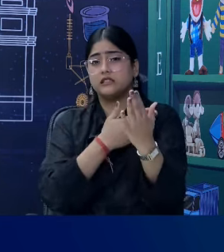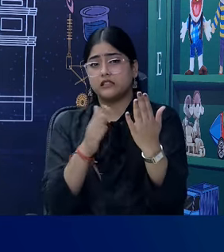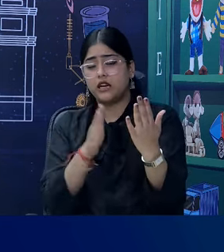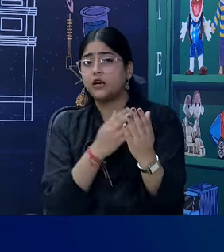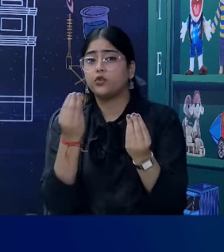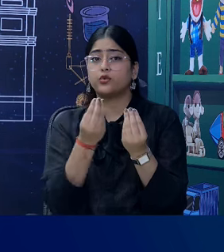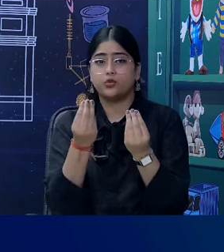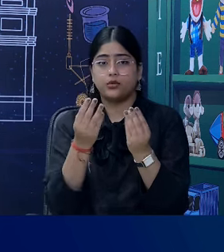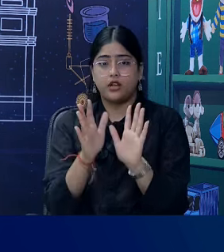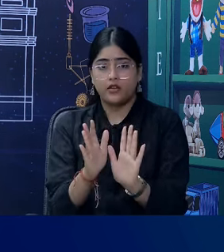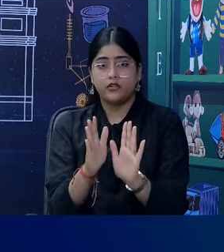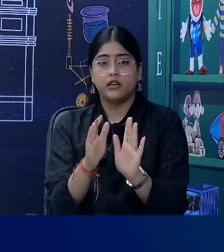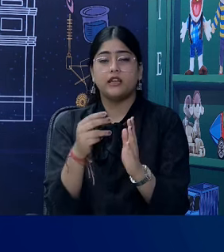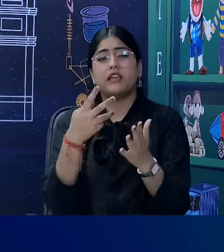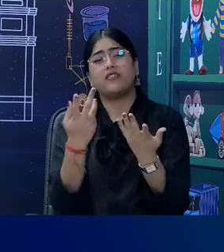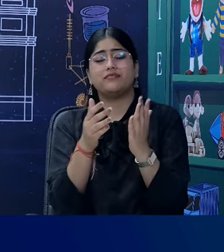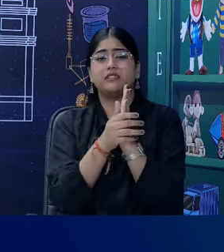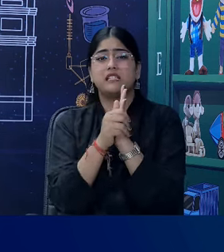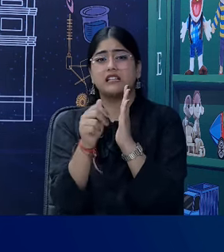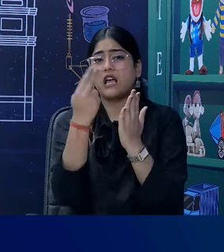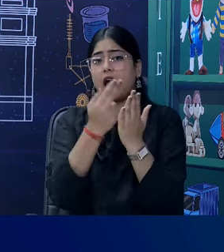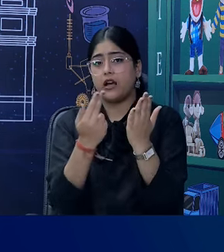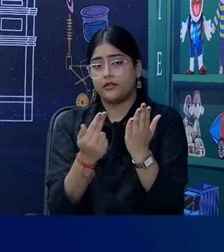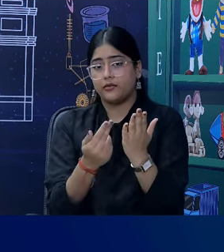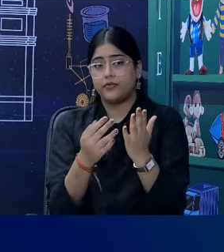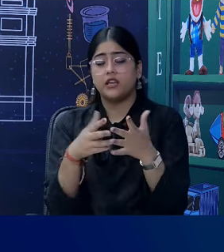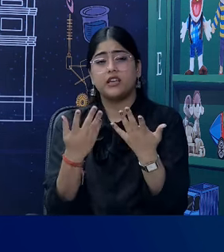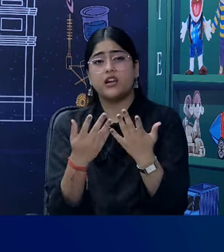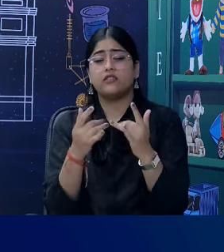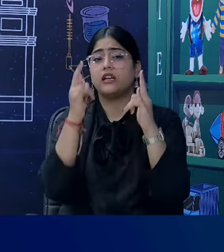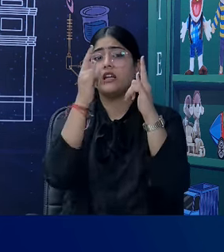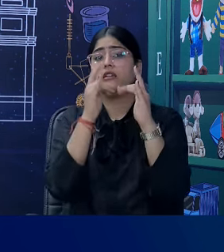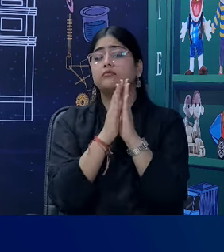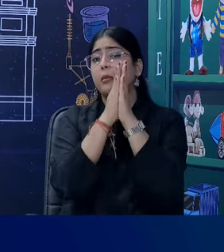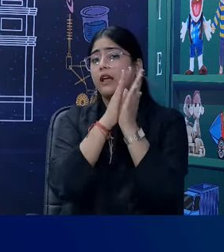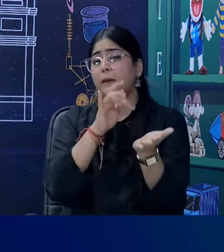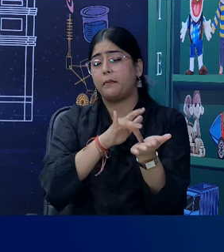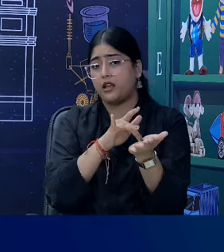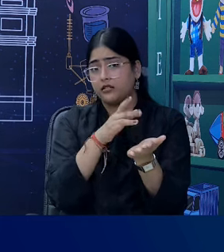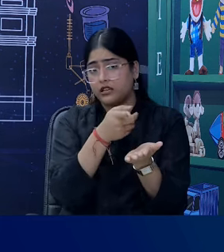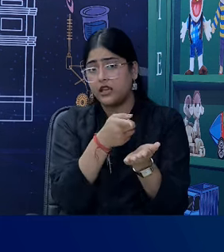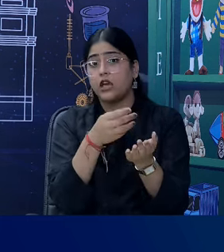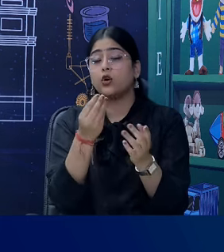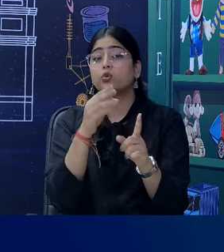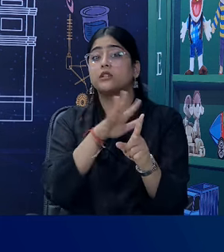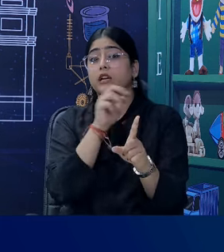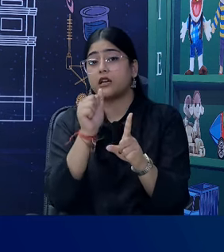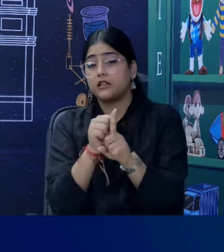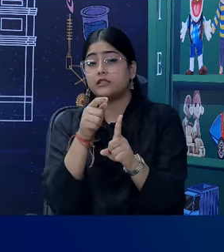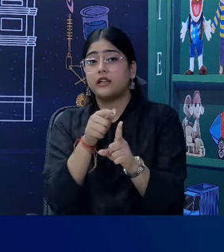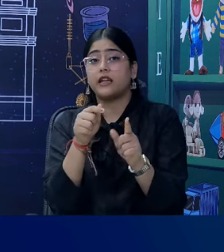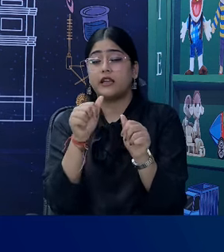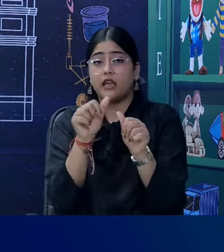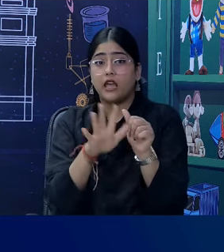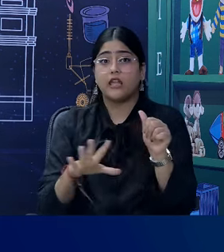डांसेसएक्सएक्सएक्स वहां का कुछ आर्ट कला है ना या फिर टेंपल्स लगा लीजिए तो ये सारे कल्चरस होते हैं उस क्षेत्र विशेष के